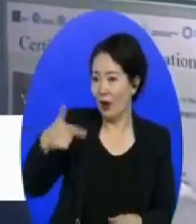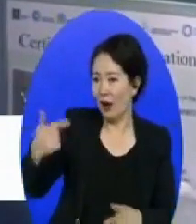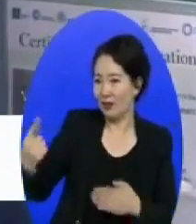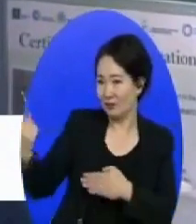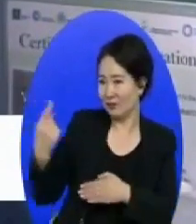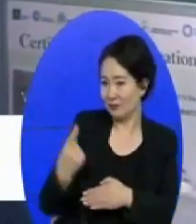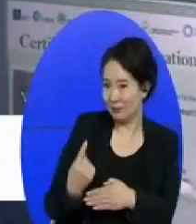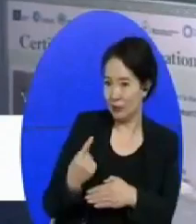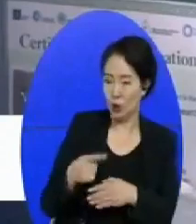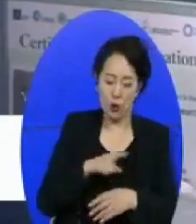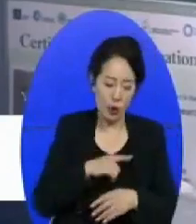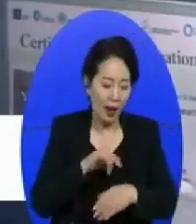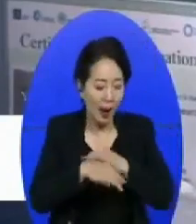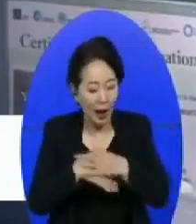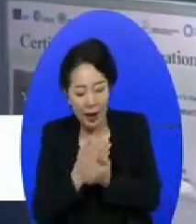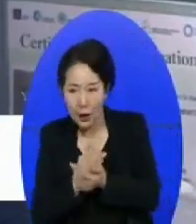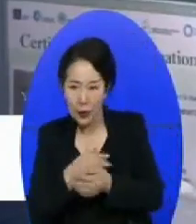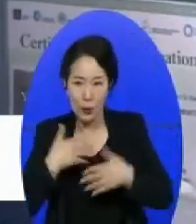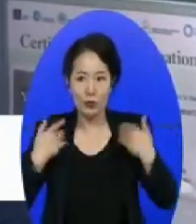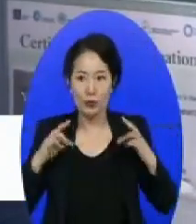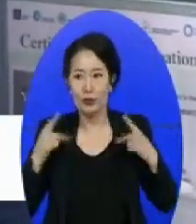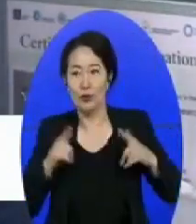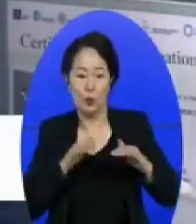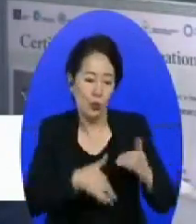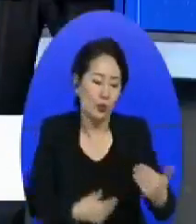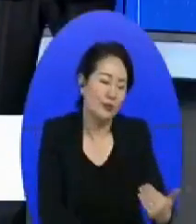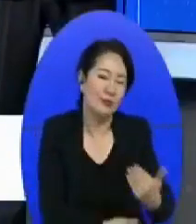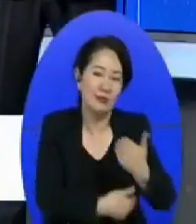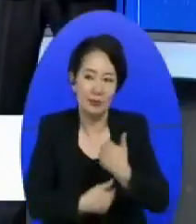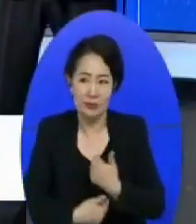ирчээд гараа угаагаад хуцаас өлчөөд хүүхдэд ирдэг байх.